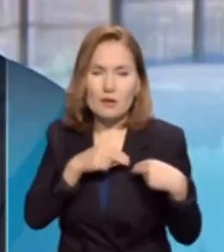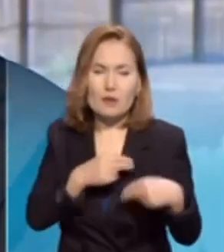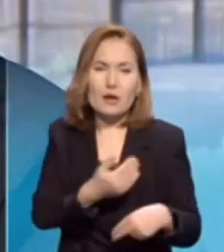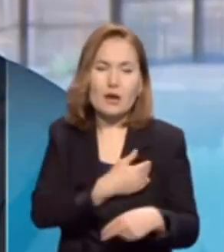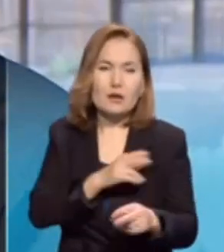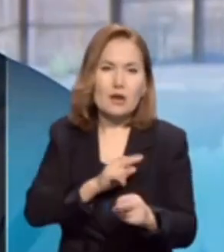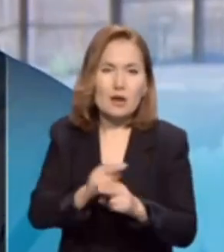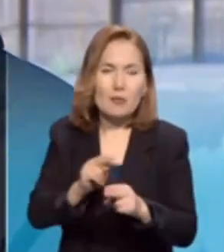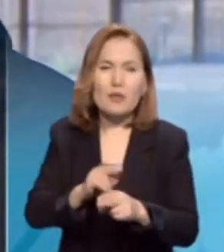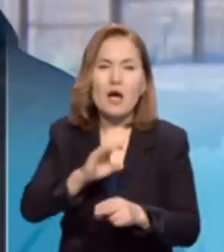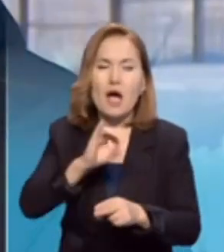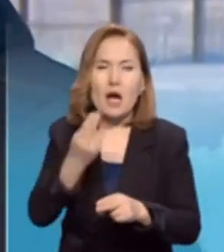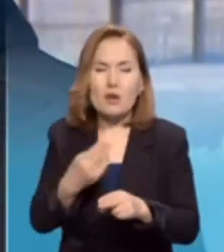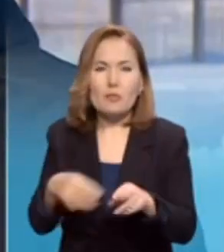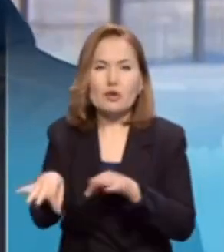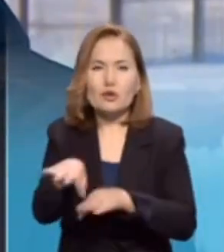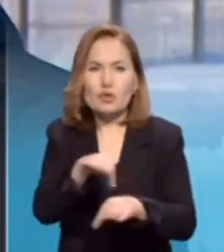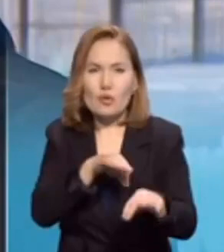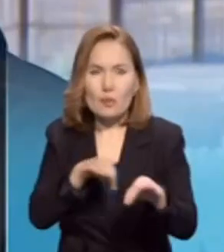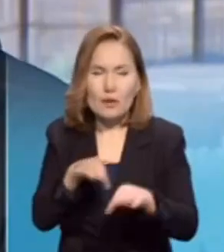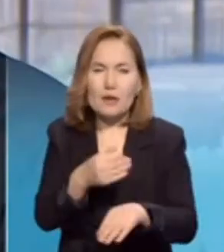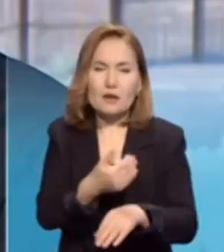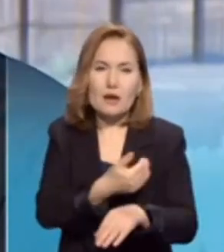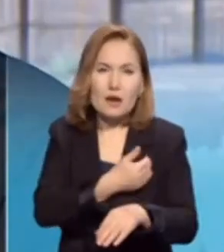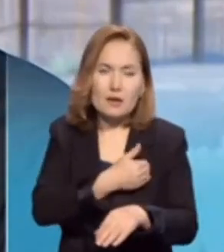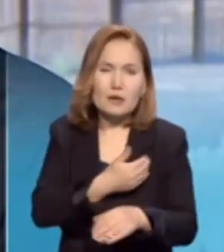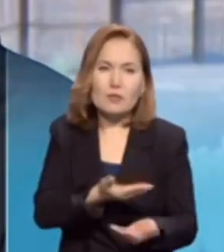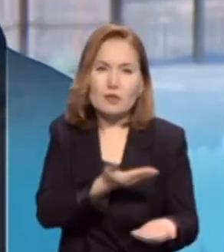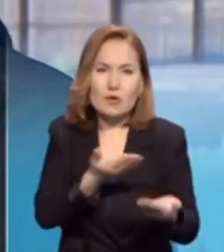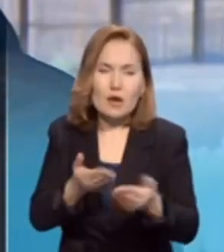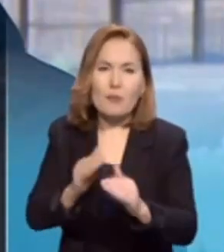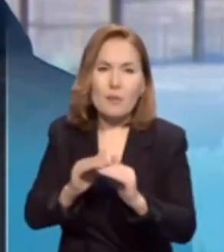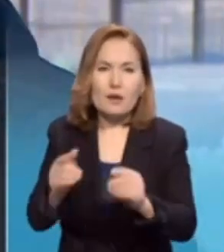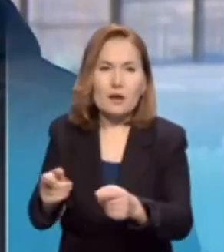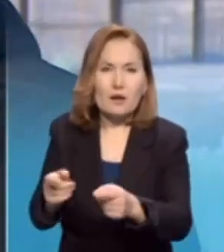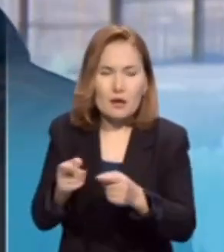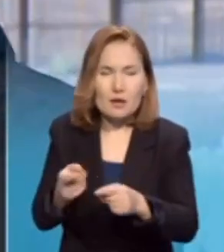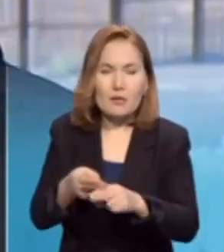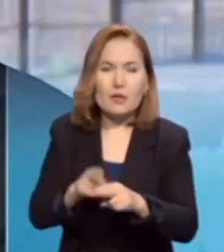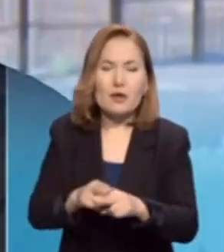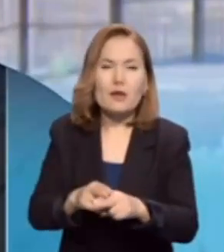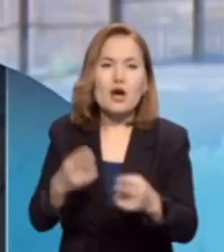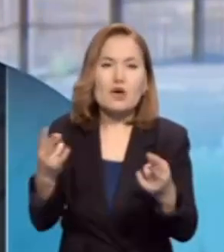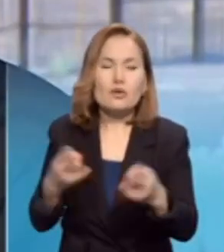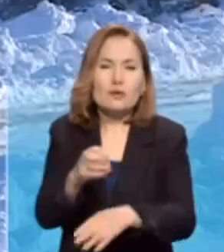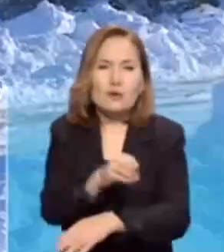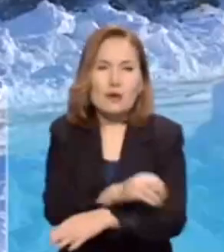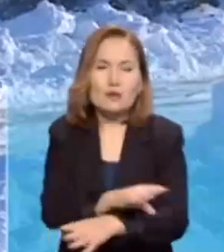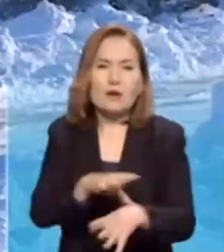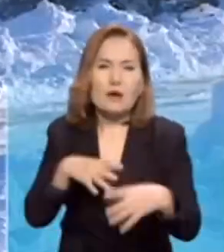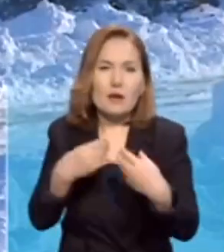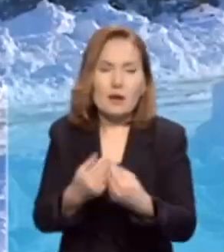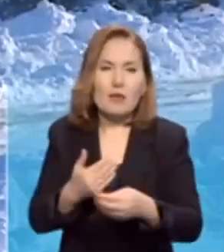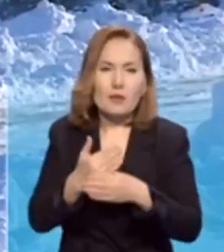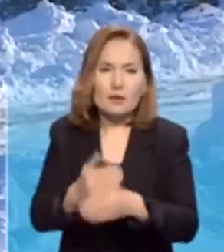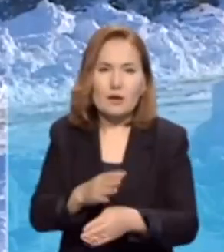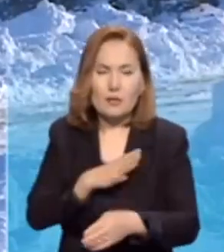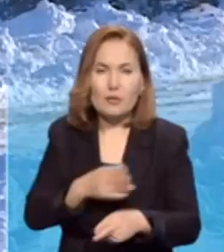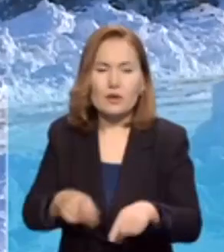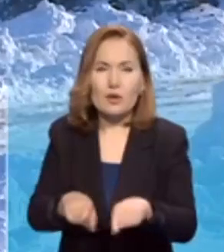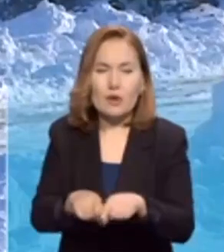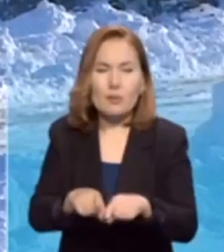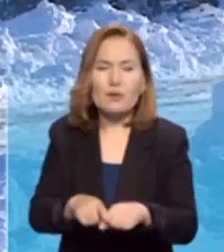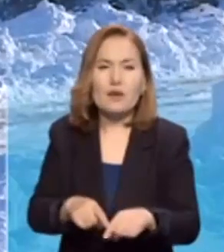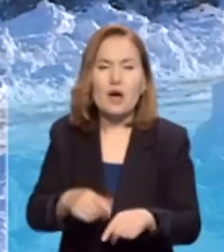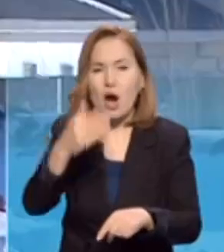әлеуметтік жобаларға үлестіру, одан кейін осы көмекке мұқтаж жандарға жәрдемдесу. Көп түкірсе көл дегендей,